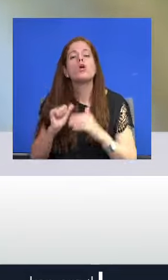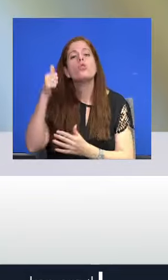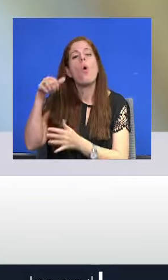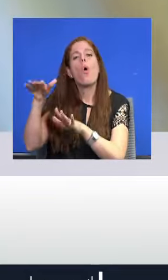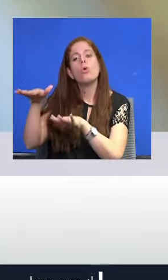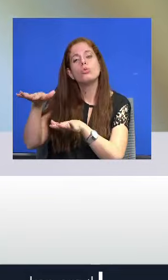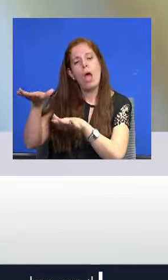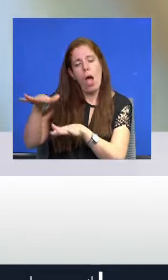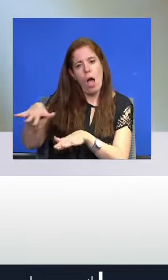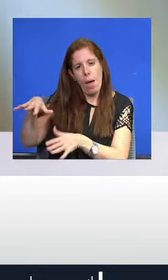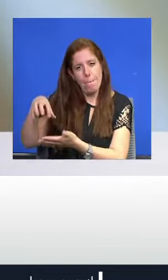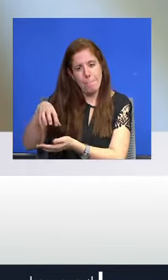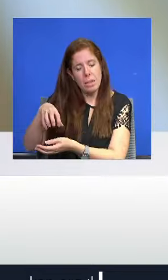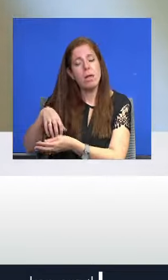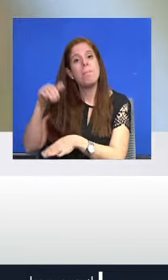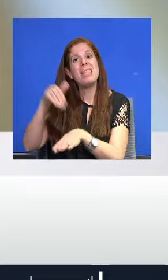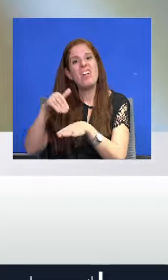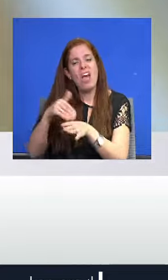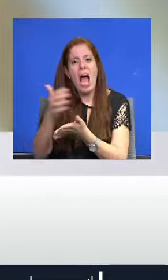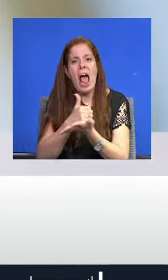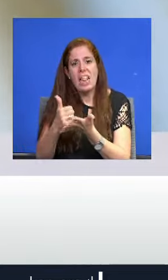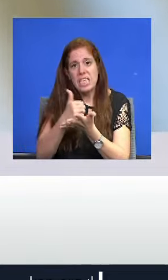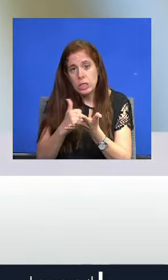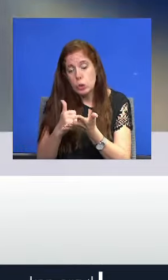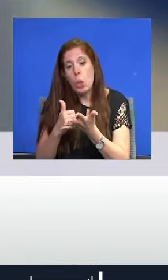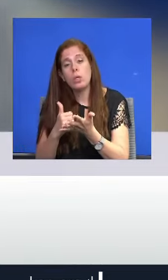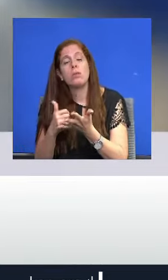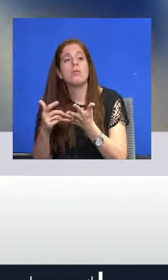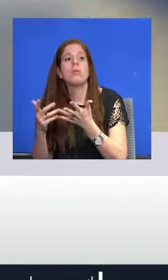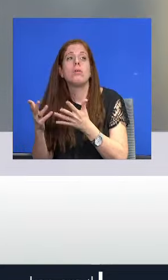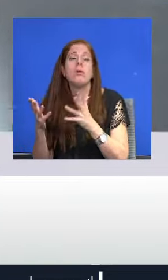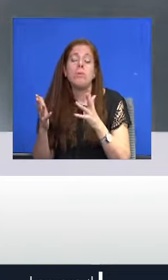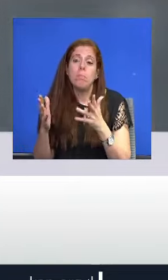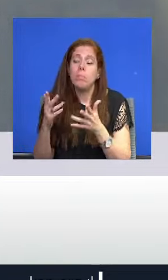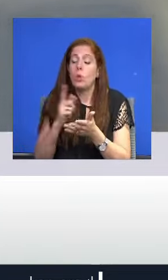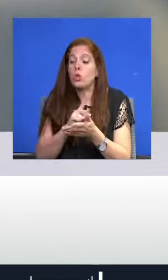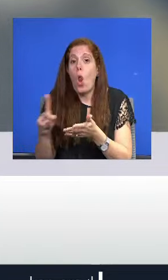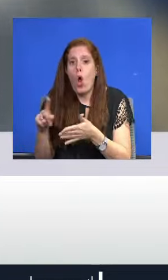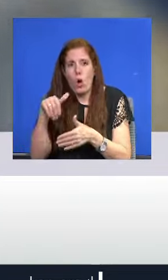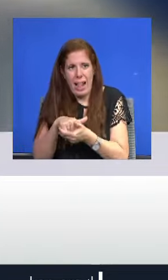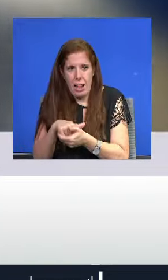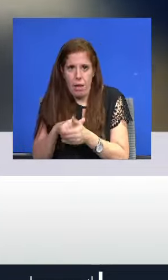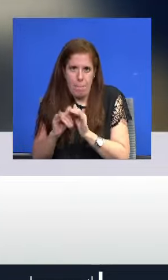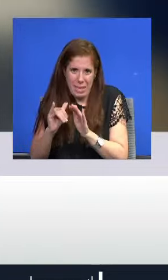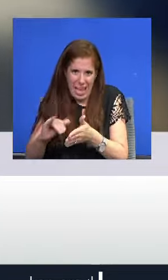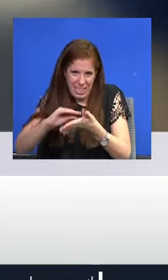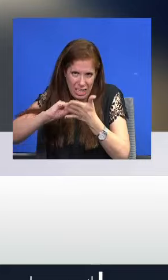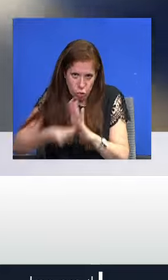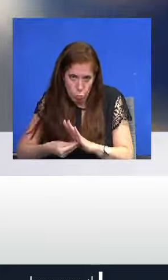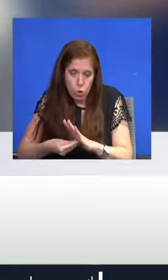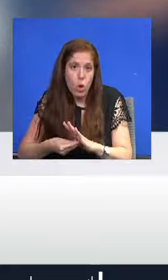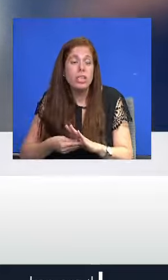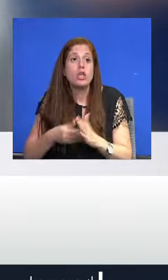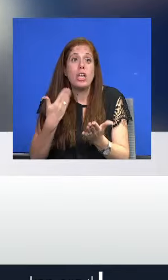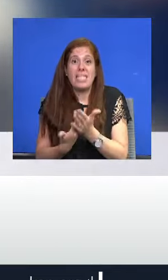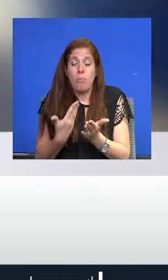לטענתו, מדווח על ההכנסות באורך שלו, כולל איכשהו מתן חשבוניות או קבלות ללקוחות, כשאת עצם העובדה שראש